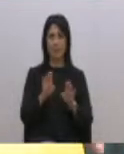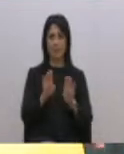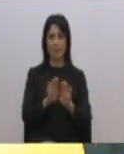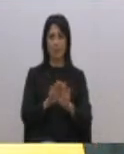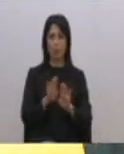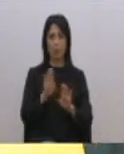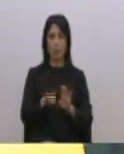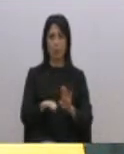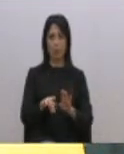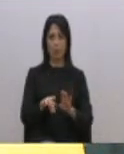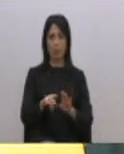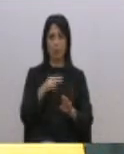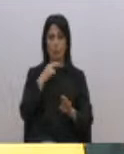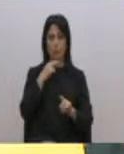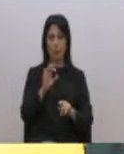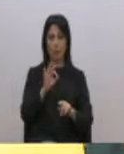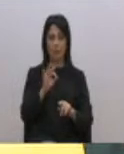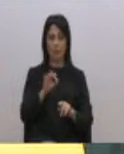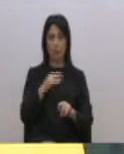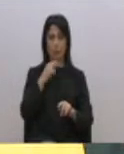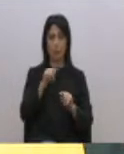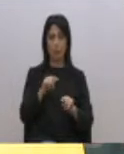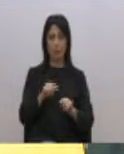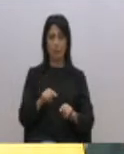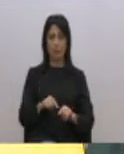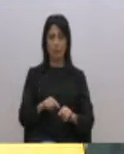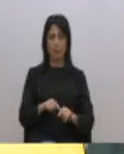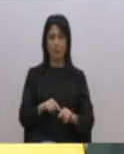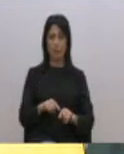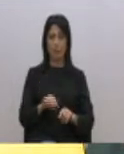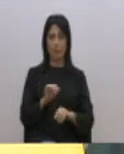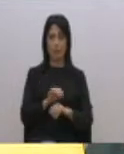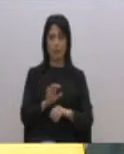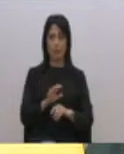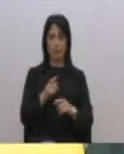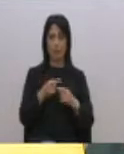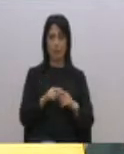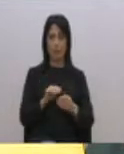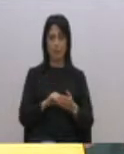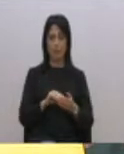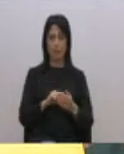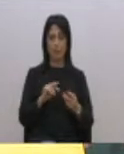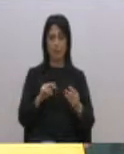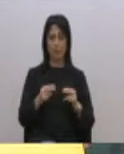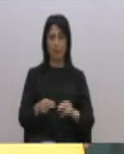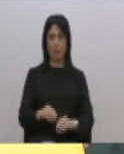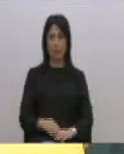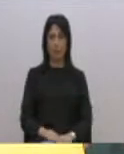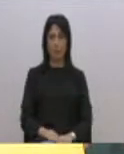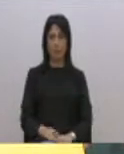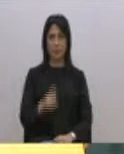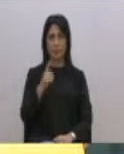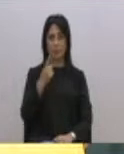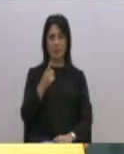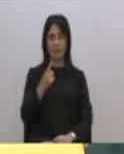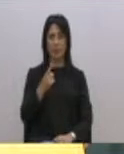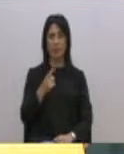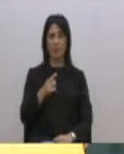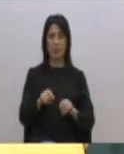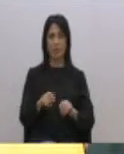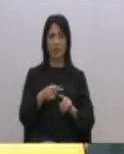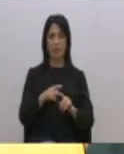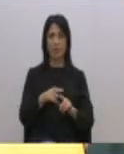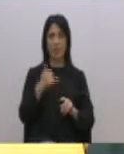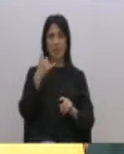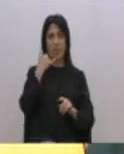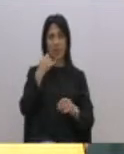pro curat să ebitu sulebam, holodam, holodam, curat reba, să agașe ucer de bit tehnicul redacției sulebam, ze. Irul este giac, sunt toată marța